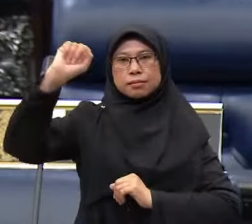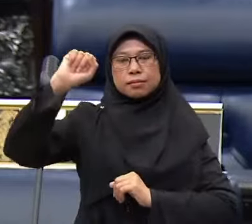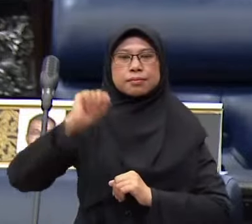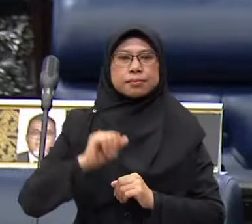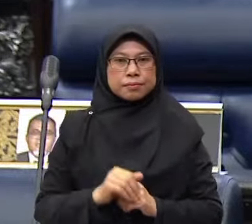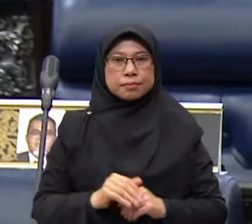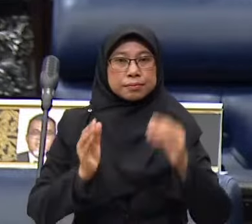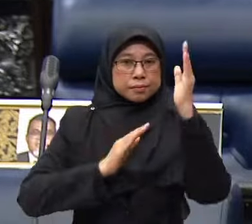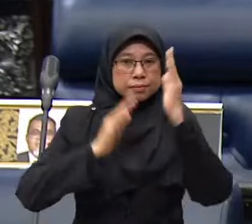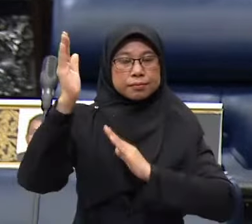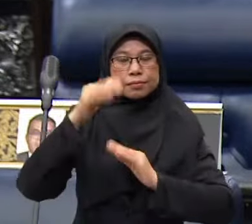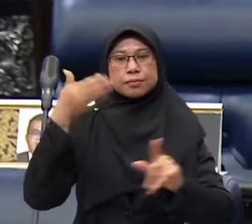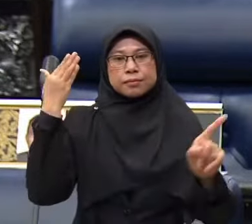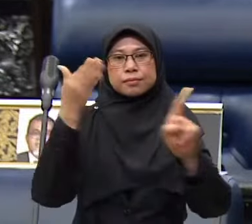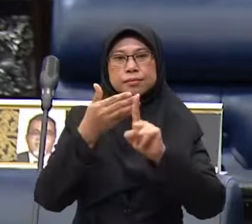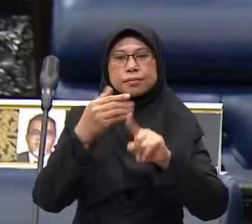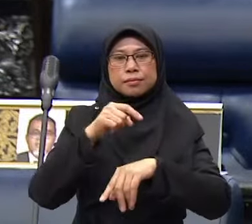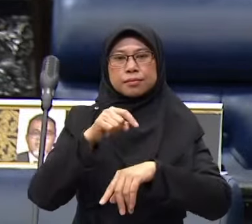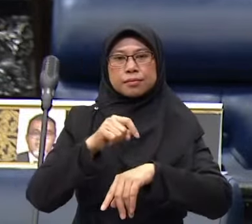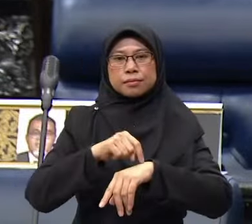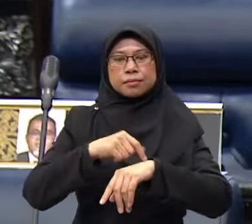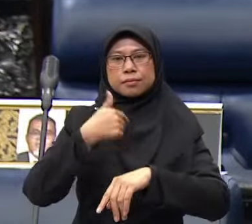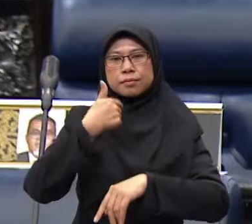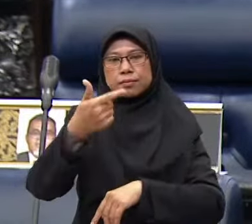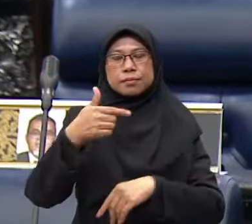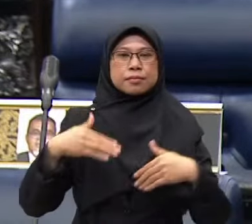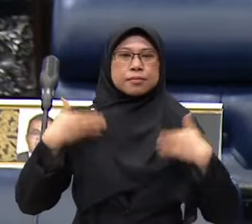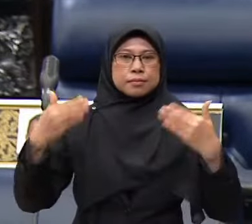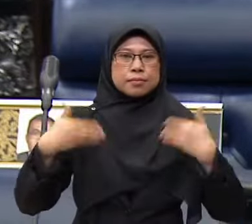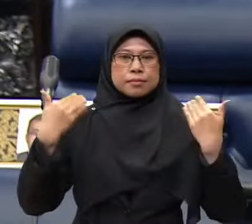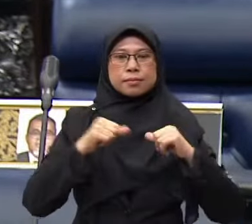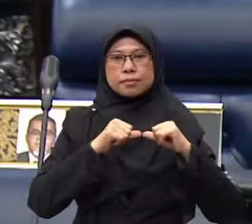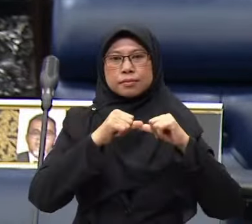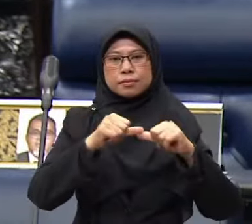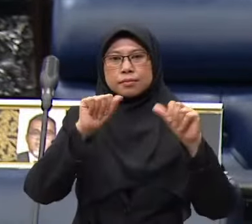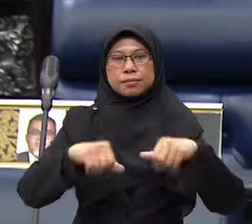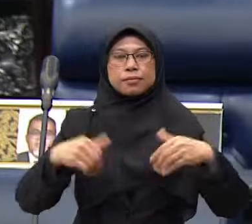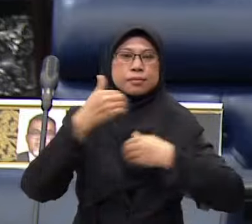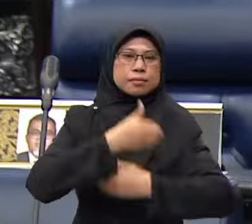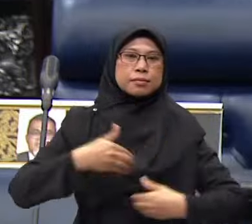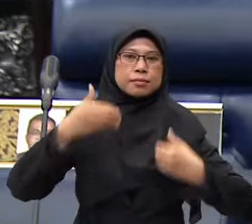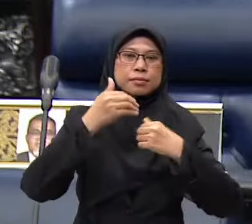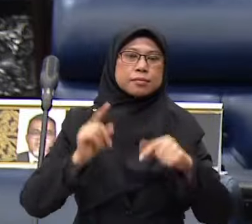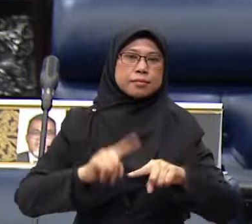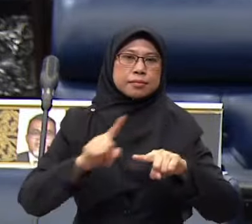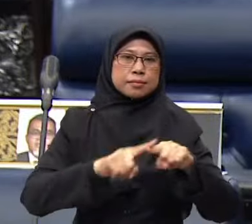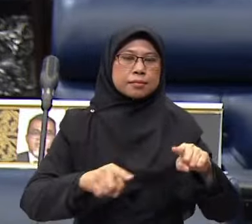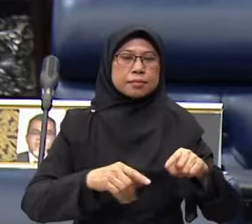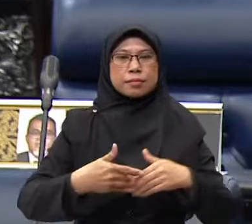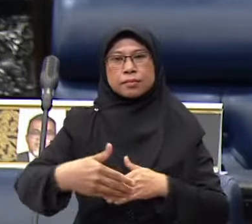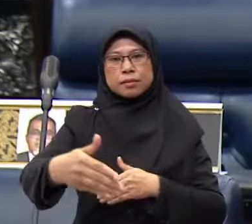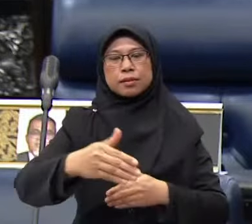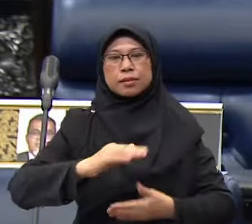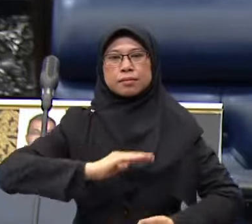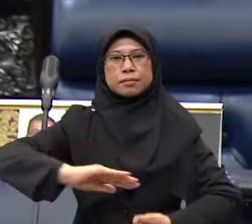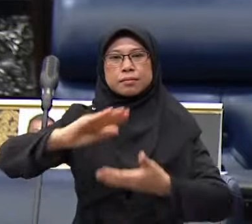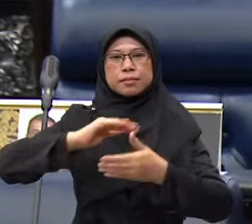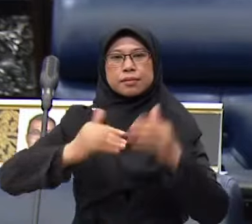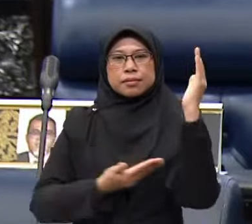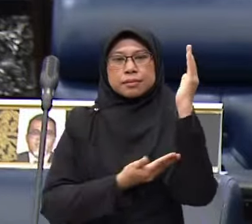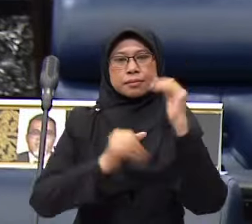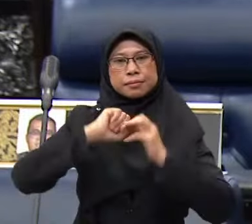Malaysia secara amnya ke arah masa Teran yang lebih makmur dan mapan serta datmati di berbagai peringkat di sepanjang rantaian pkalan sawit di Sabah